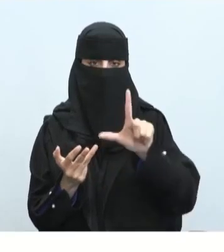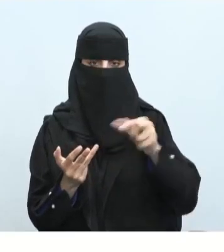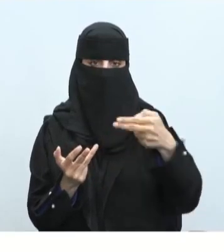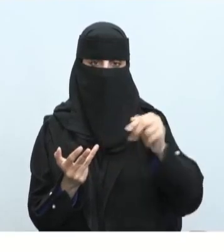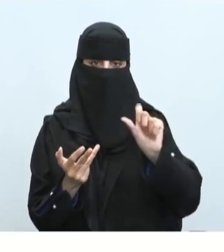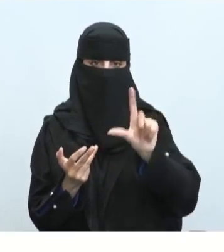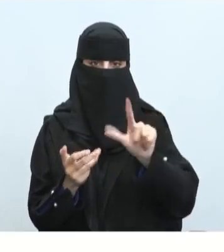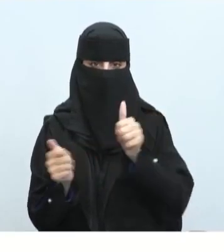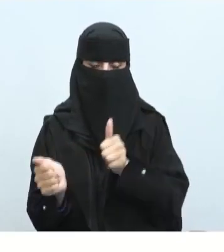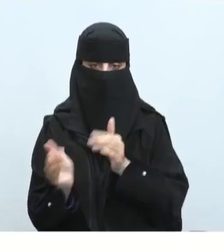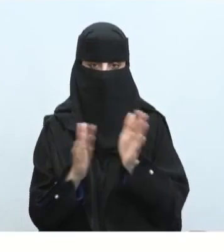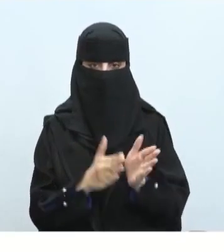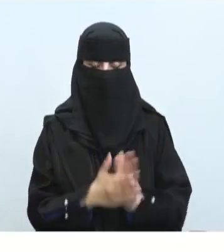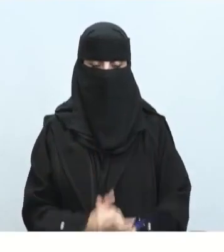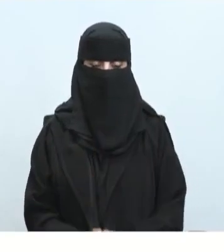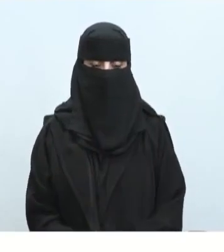لعل